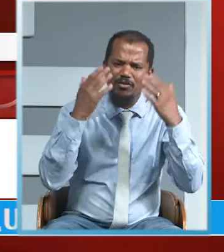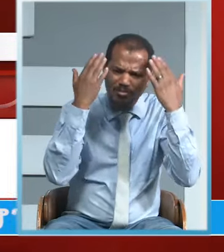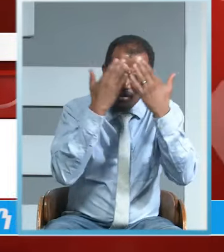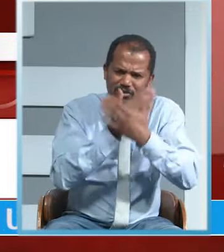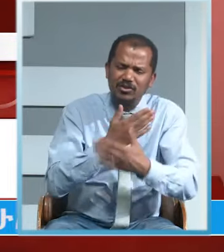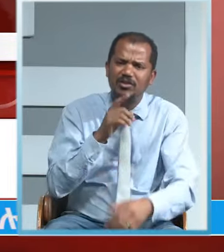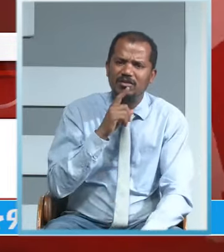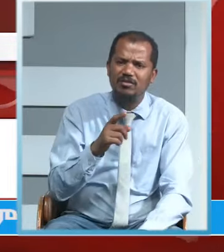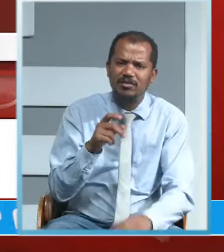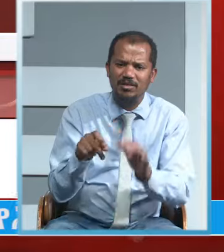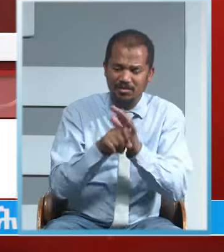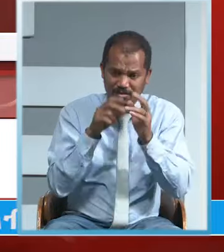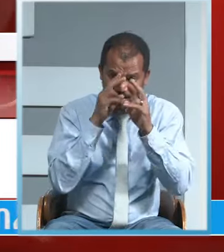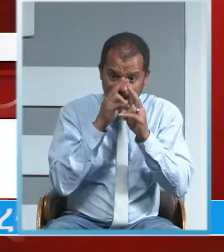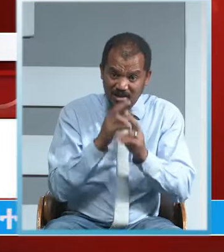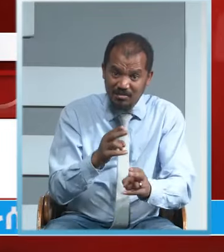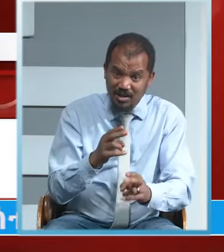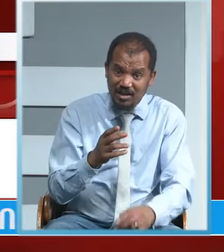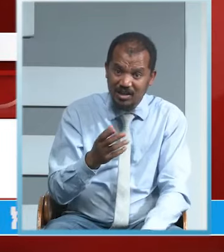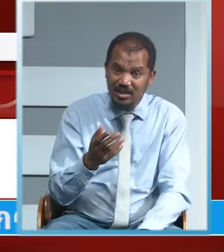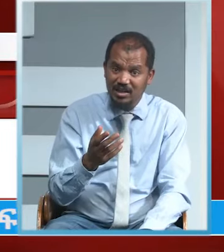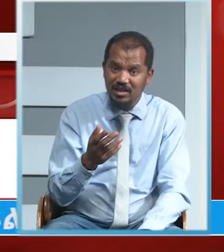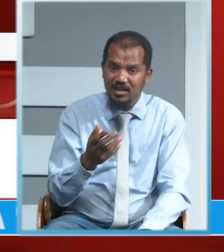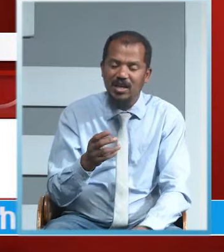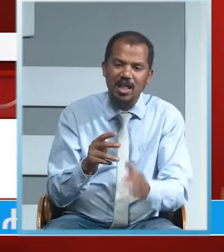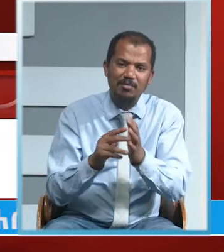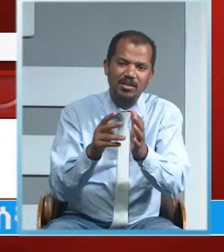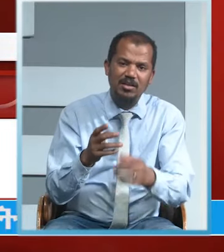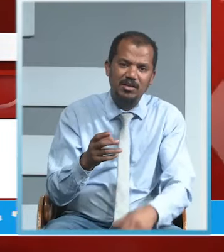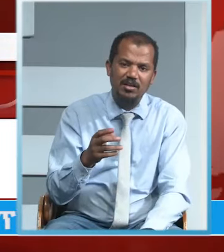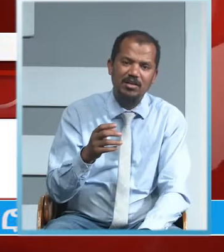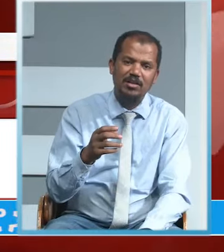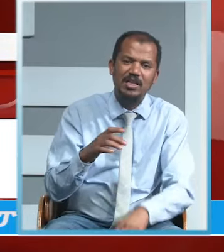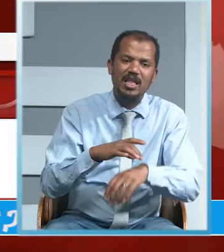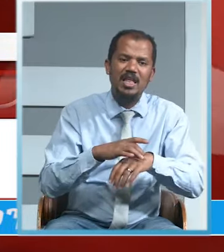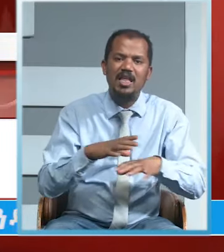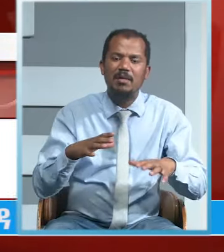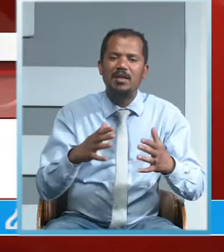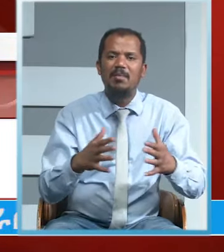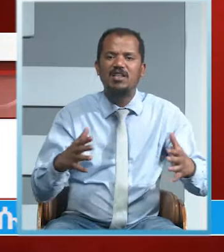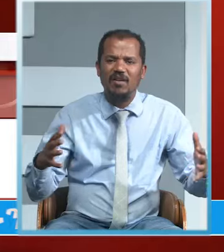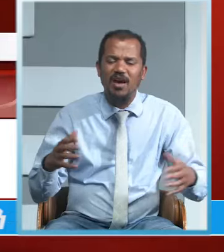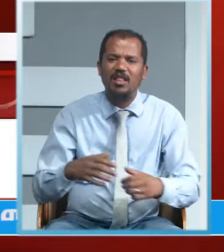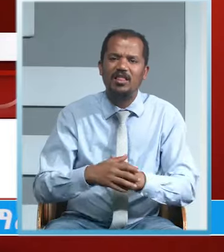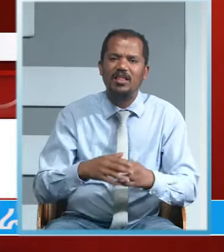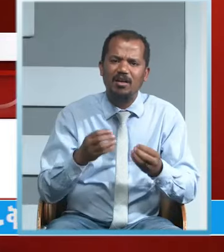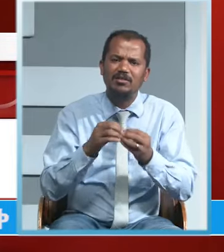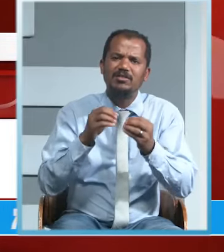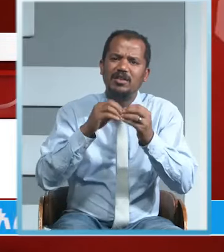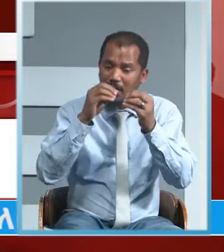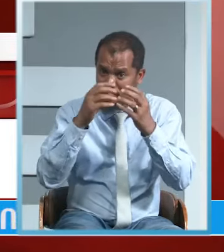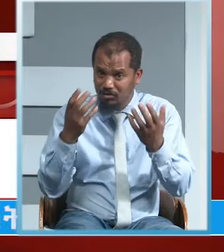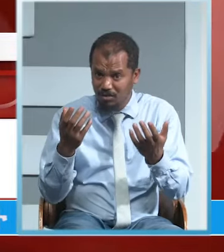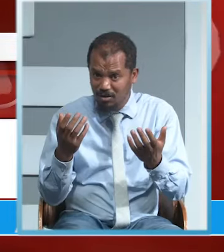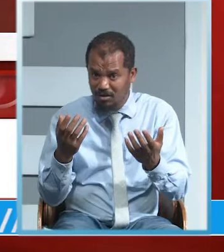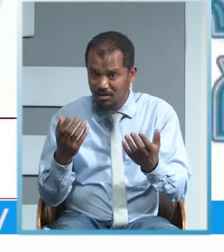ደንብ ማስከበር በተግዳሮት የሆነበት። ለምሳሌ የመሬት ማስፋፋት ምናምን ተመልሶ ከዛ በኋላ እርምጃ